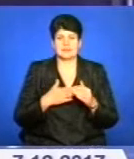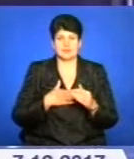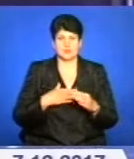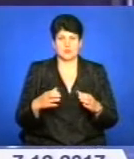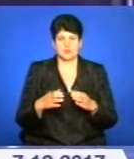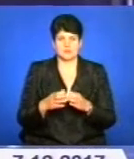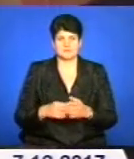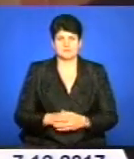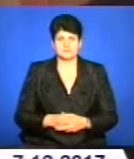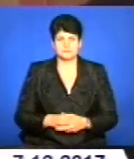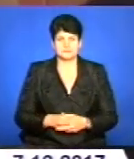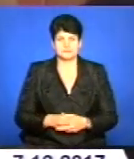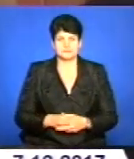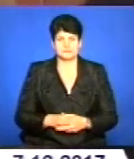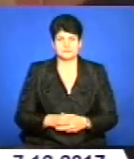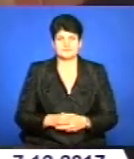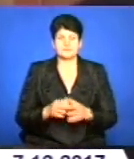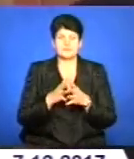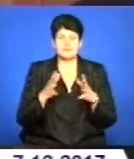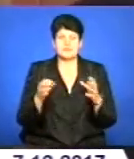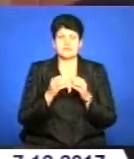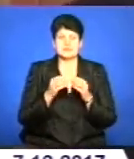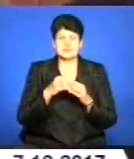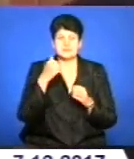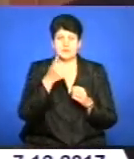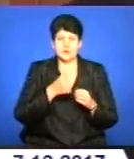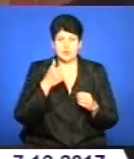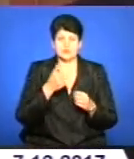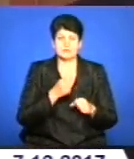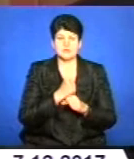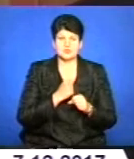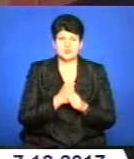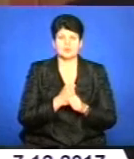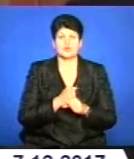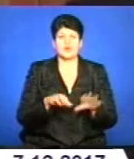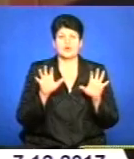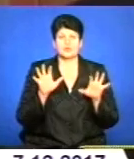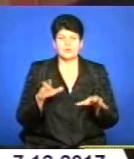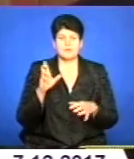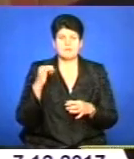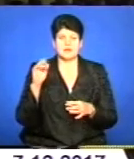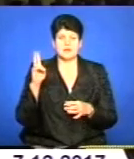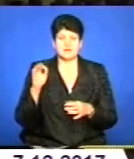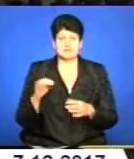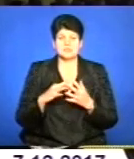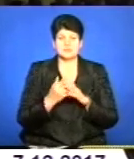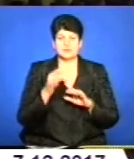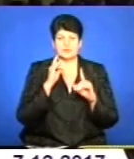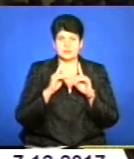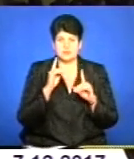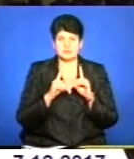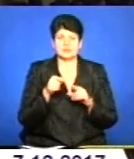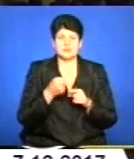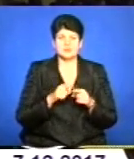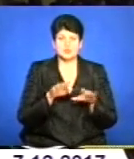групі. Понад 10 років Анатолій Кулик працює головою Байковецької сільської ради. На цю посаду виборці висунули